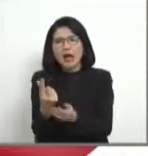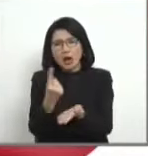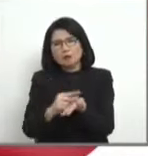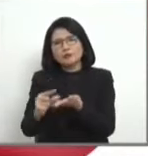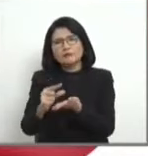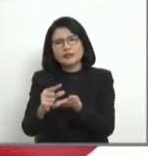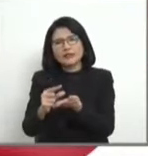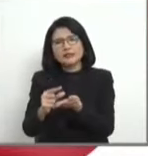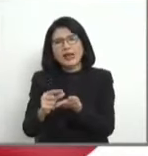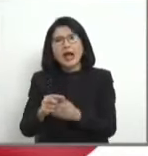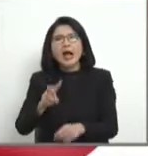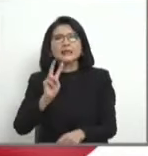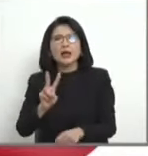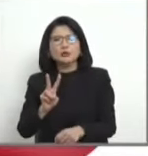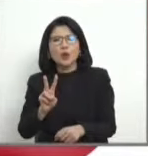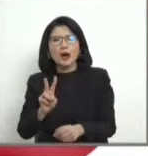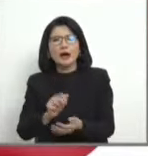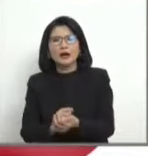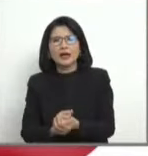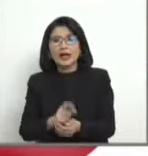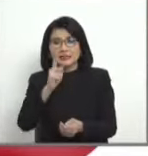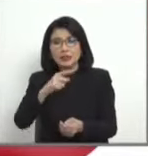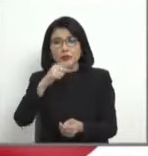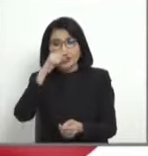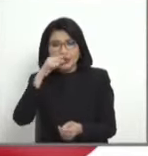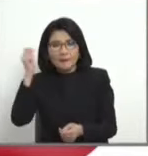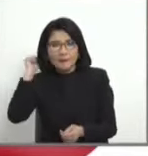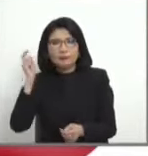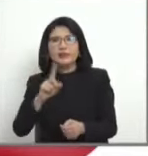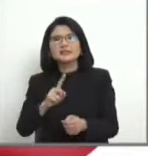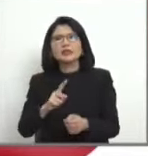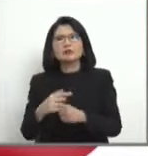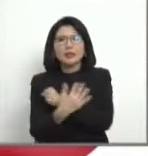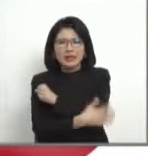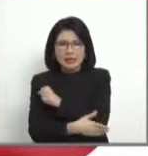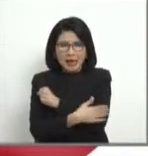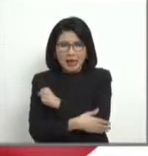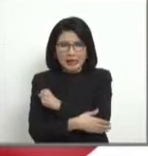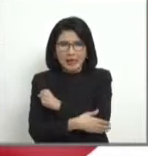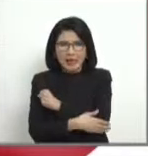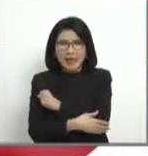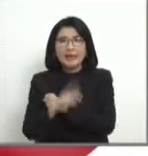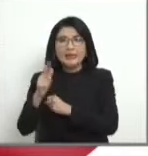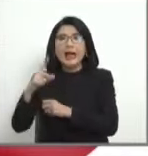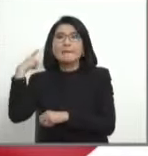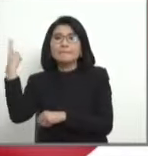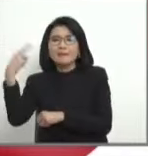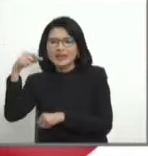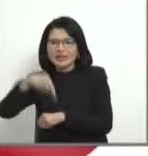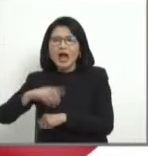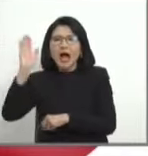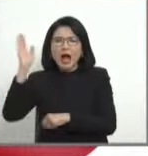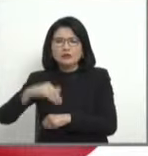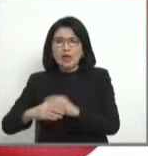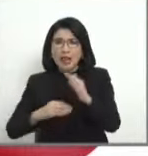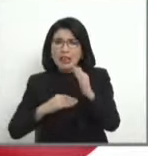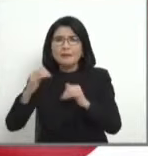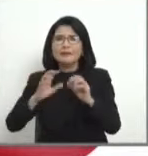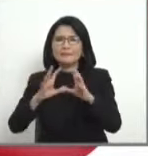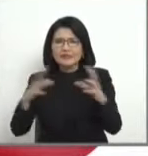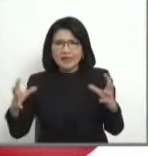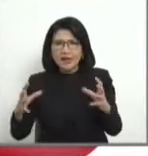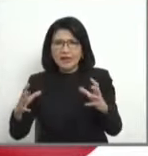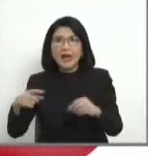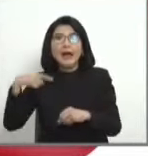dua penyedianya, satu orang tua, satu negara. Nah, unsur negara harus lebih besar. Negara ambil